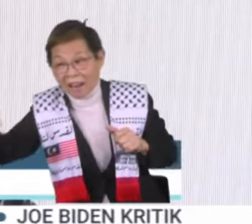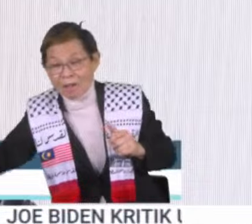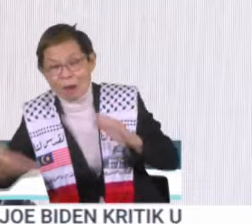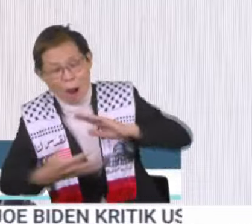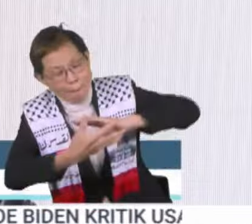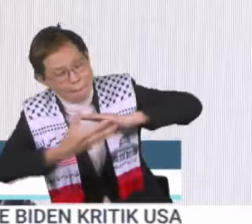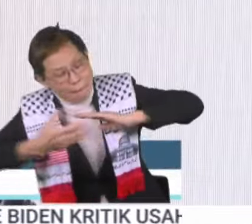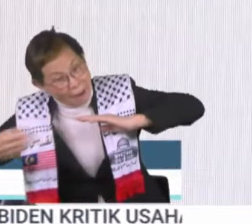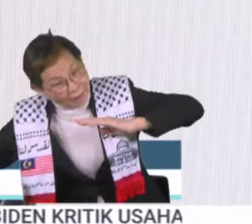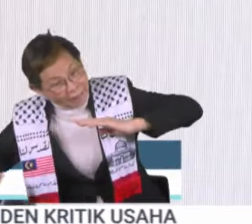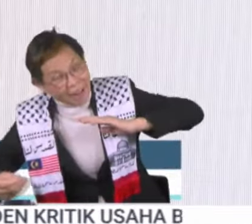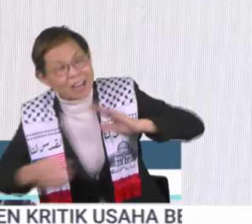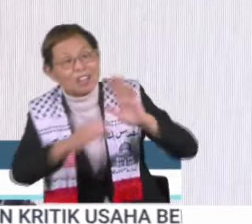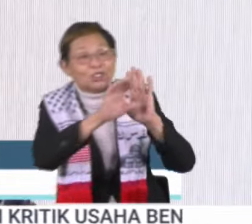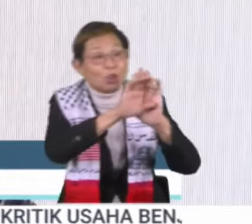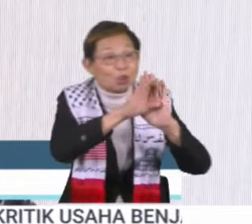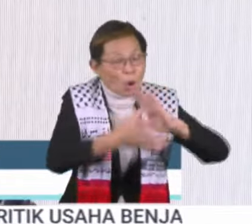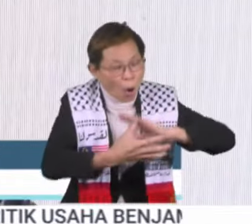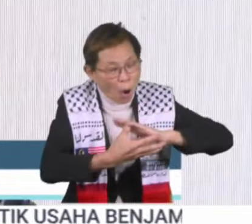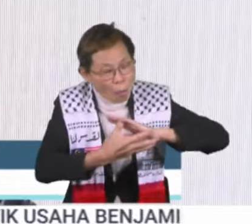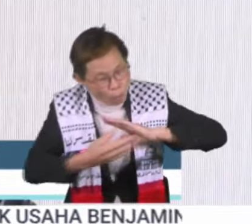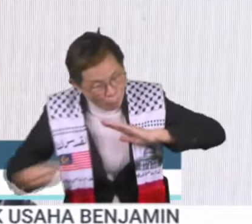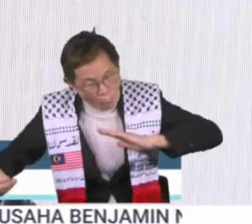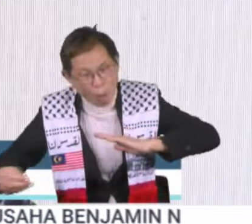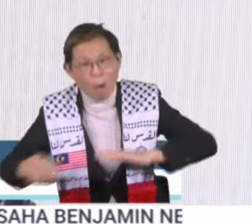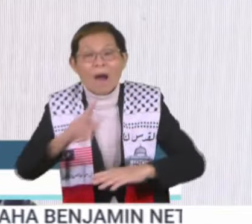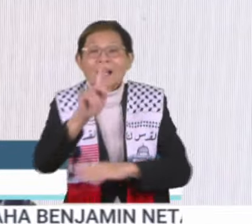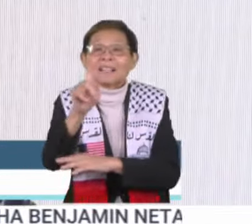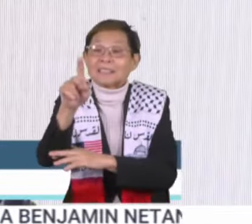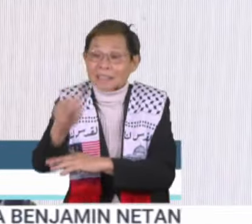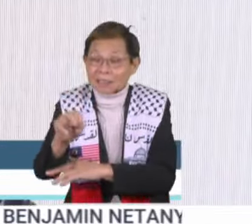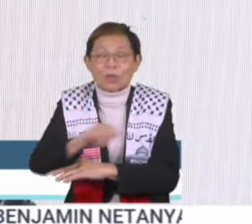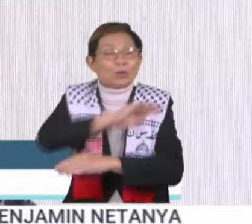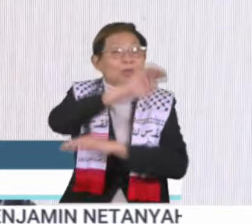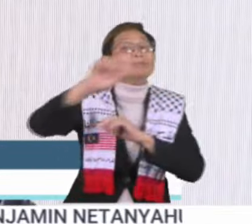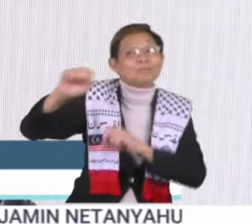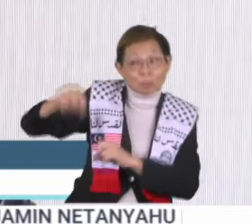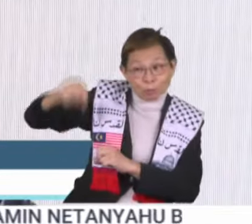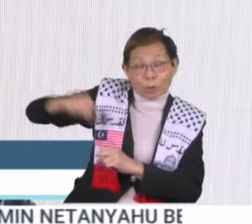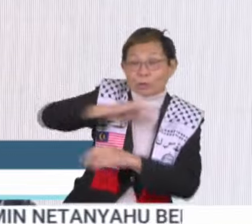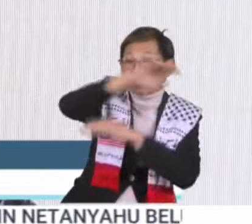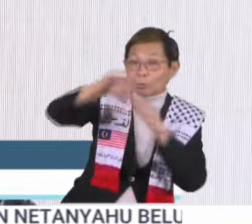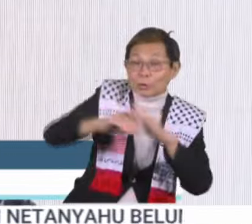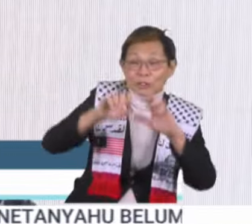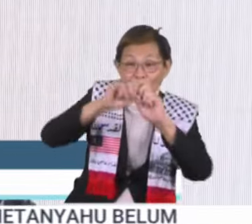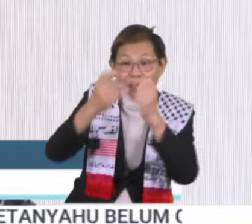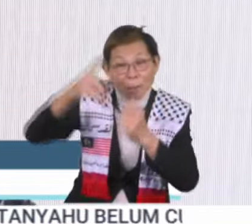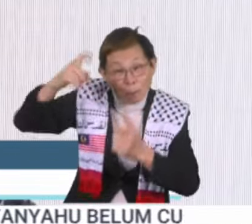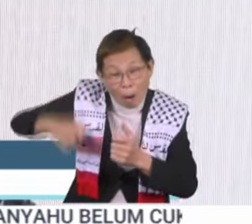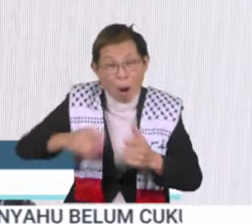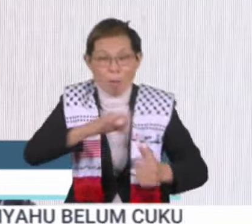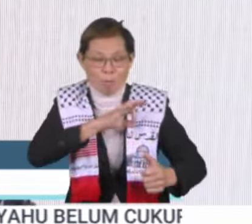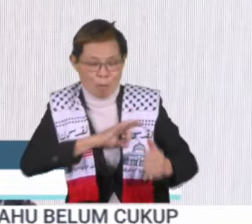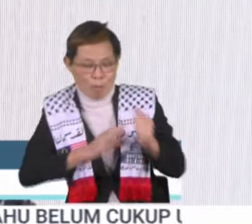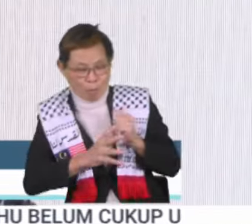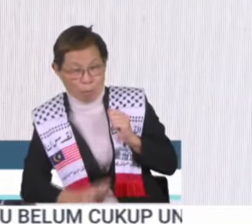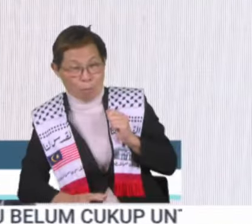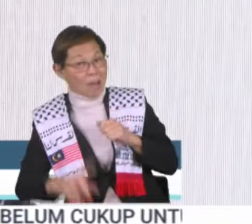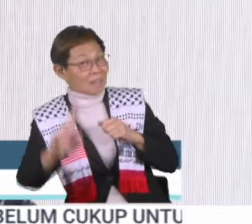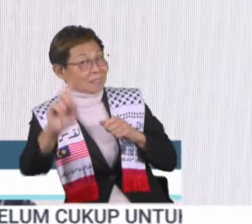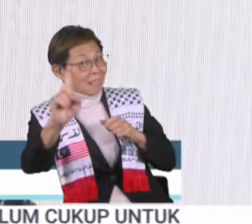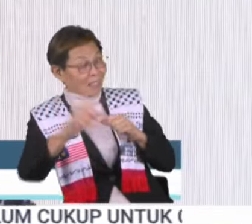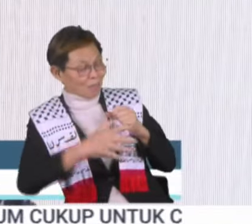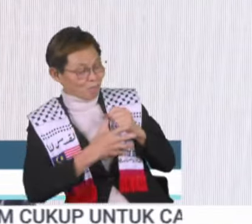belajar dari contoh dan teladan khazanah. Ya, semua syarikat harus catat keuntungan. Tapi jangan keuntungan